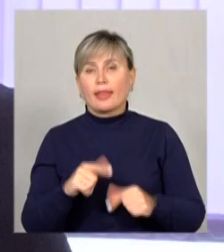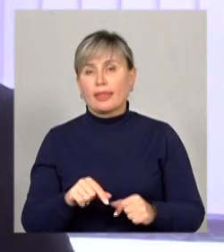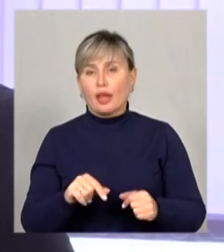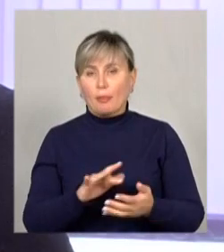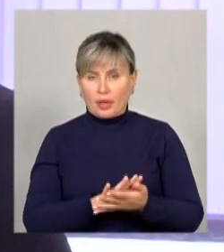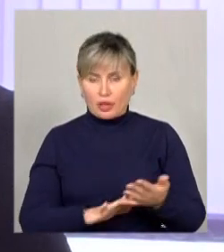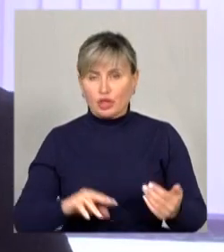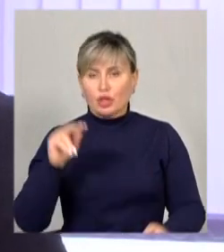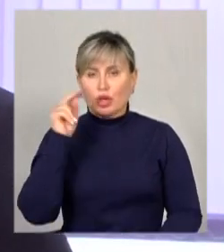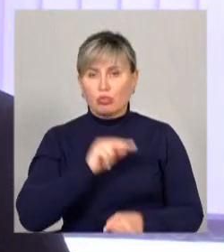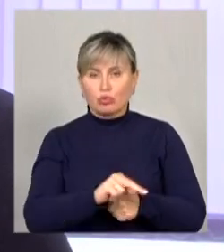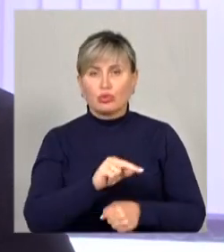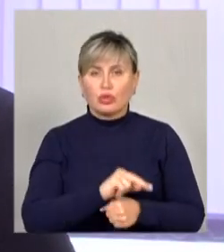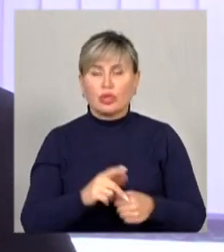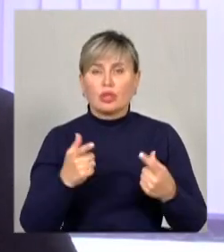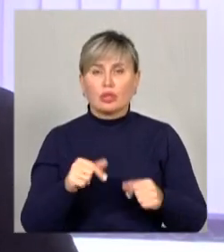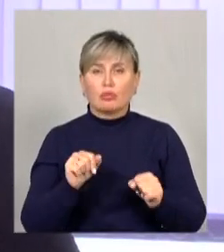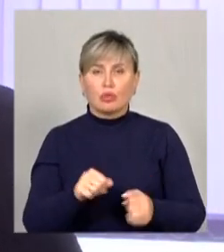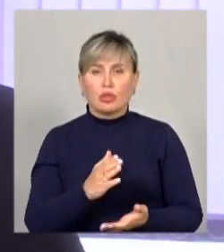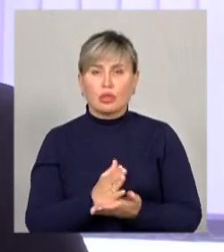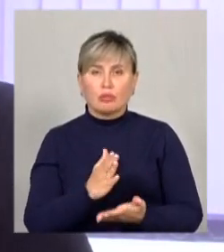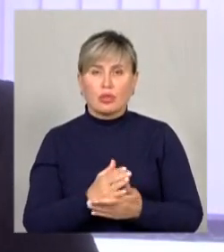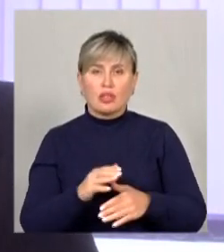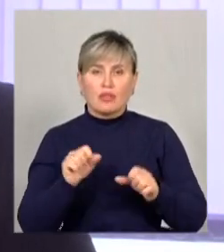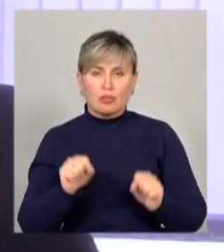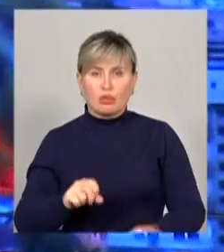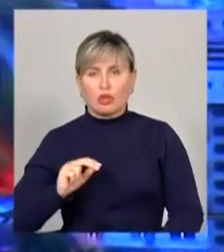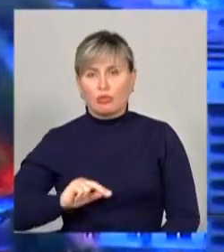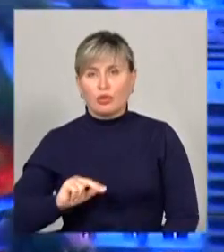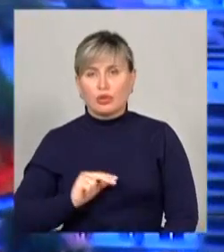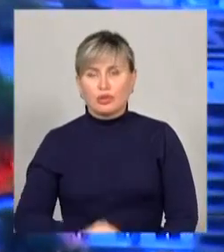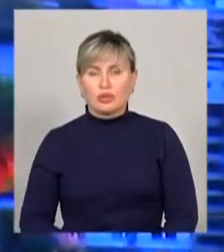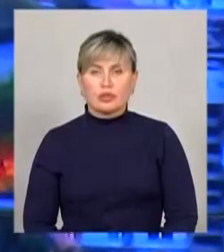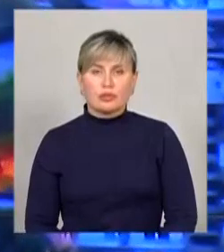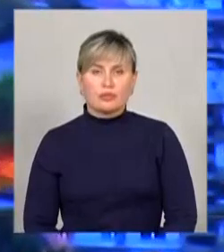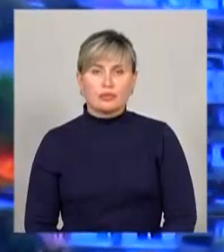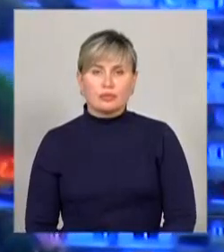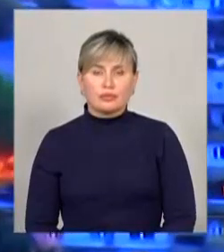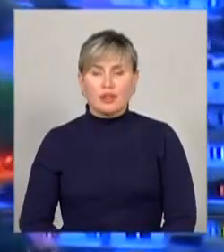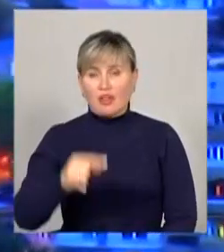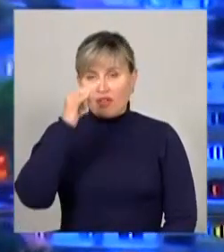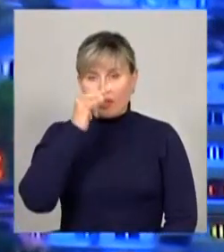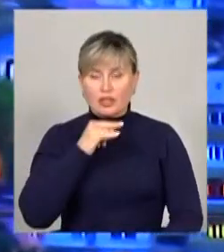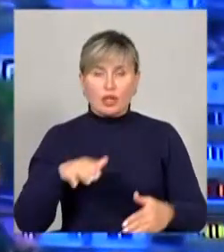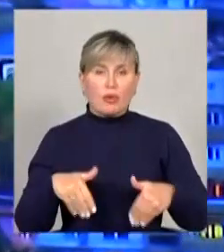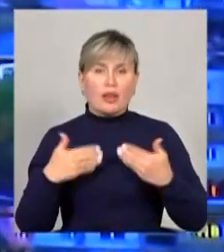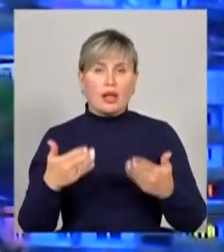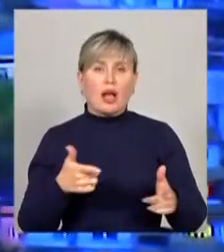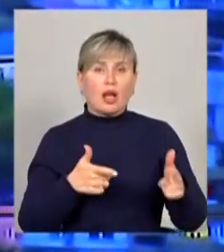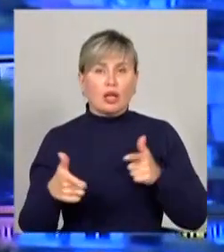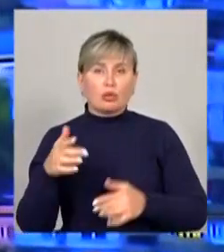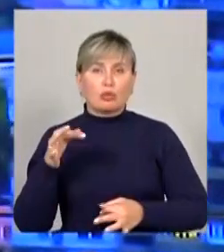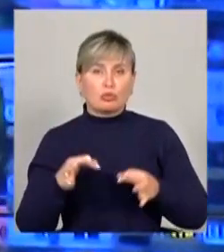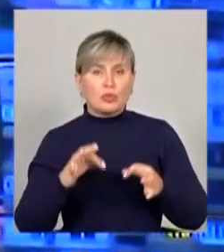продолжают обучение, где они могут иметь возможность работать. В Казахстане предлагают готовить